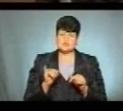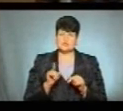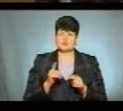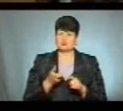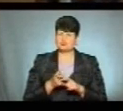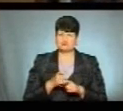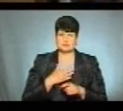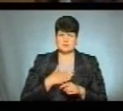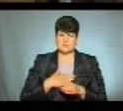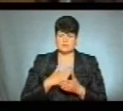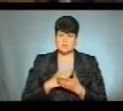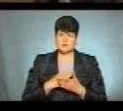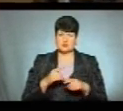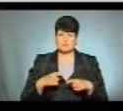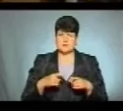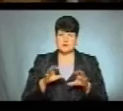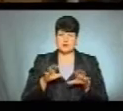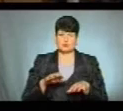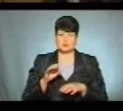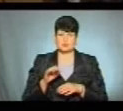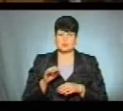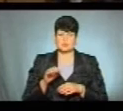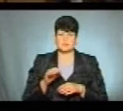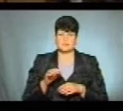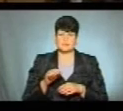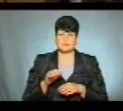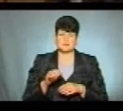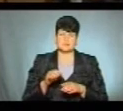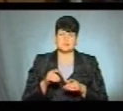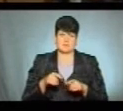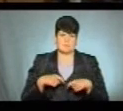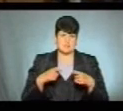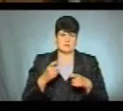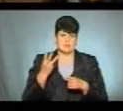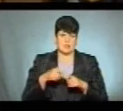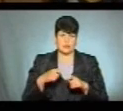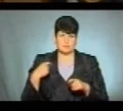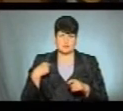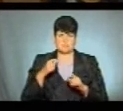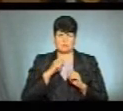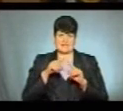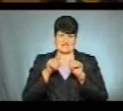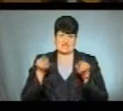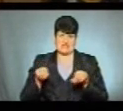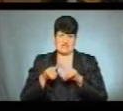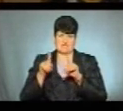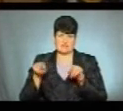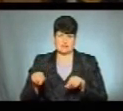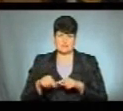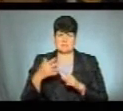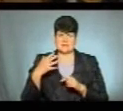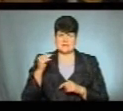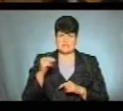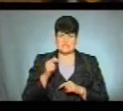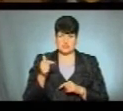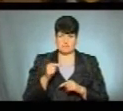найприємніше, це те, що бігли голови ОСББ, які пробігли марафон 3 кілометри, ми подарували сертифікати. Сертифікати на 50 тисяч